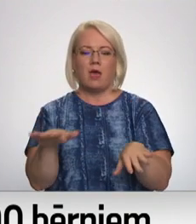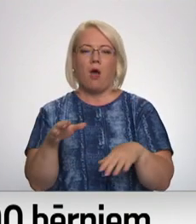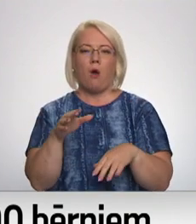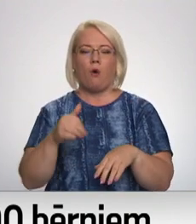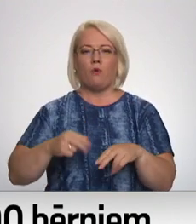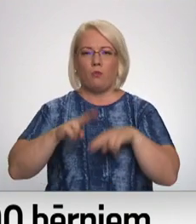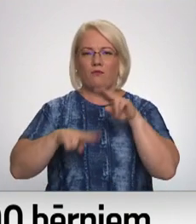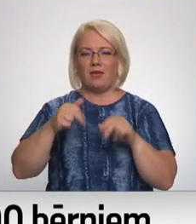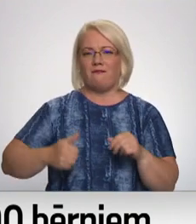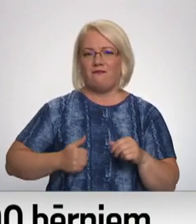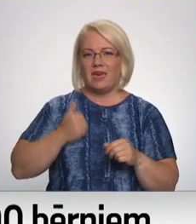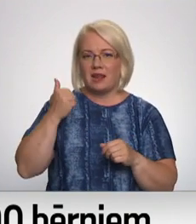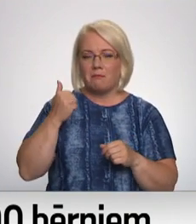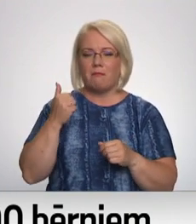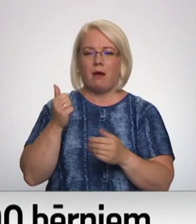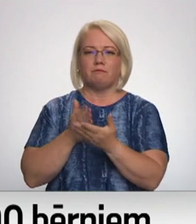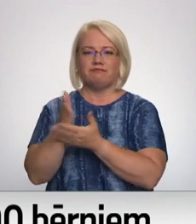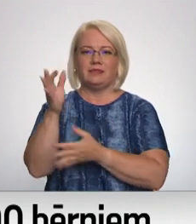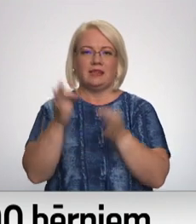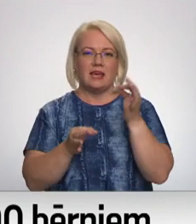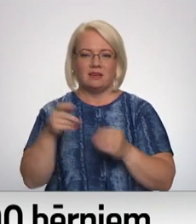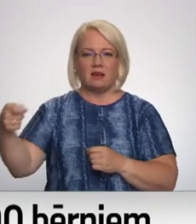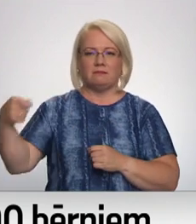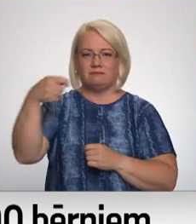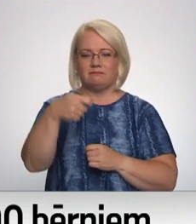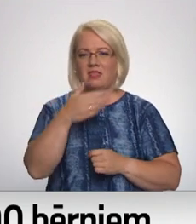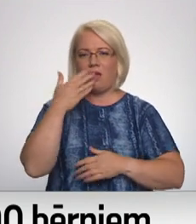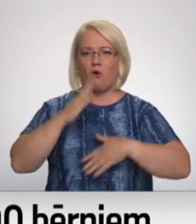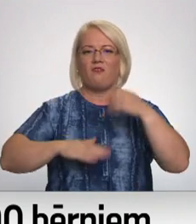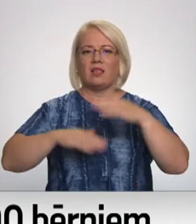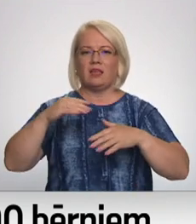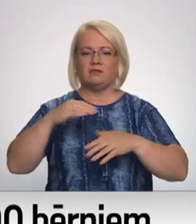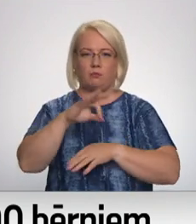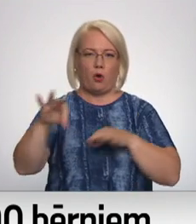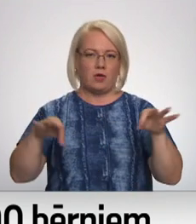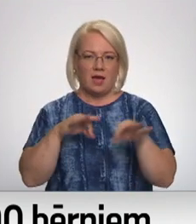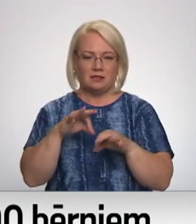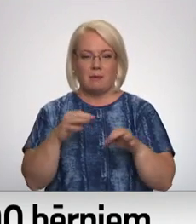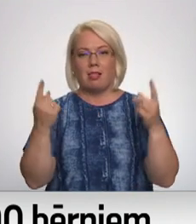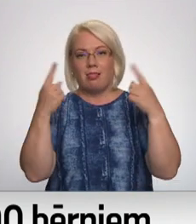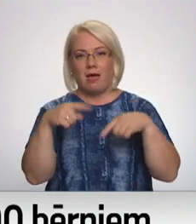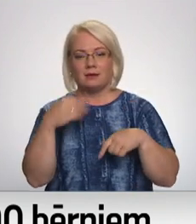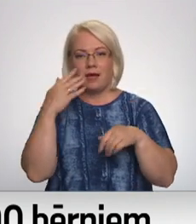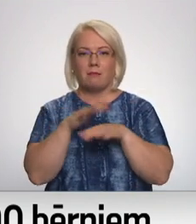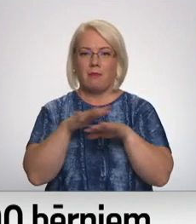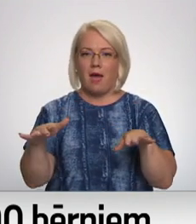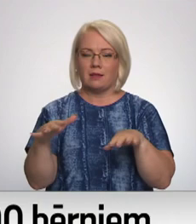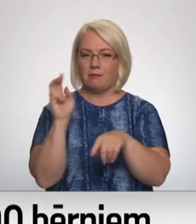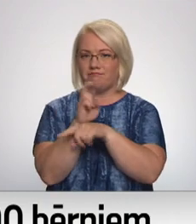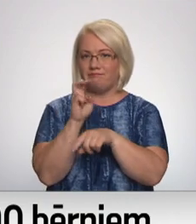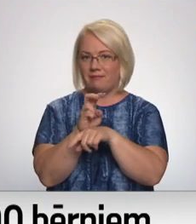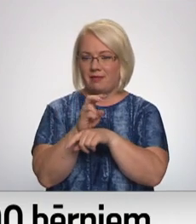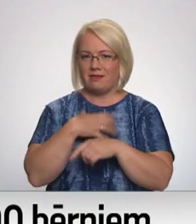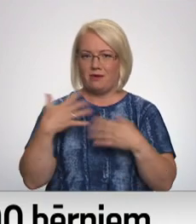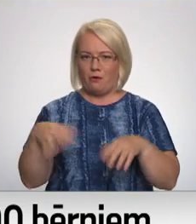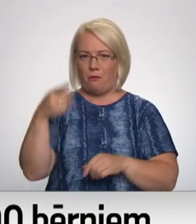iesniegusi nekvalitatīvu būvprojektu un norāda savus zaudējumus. Bet laiks, kad bērniem bija plānots bērndārzu apmeklēt, ir pēc mēneša.